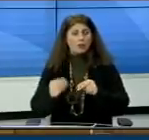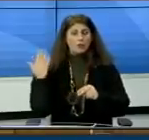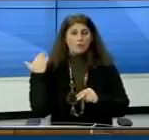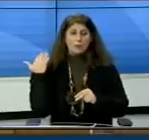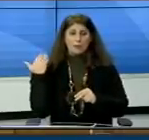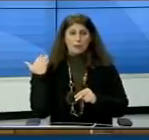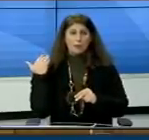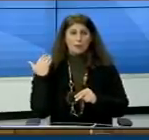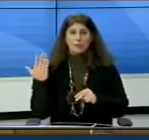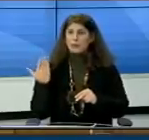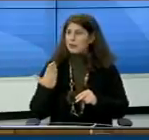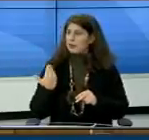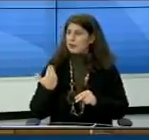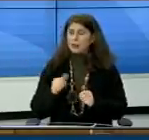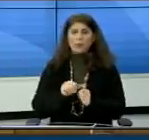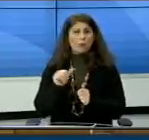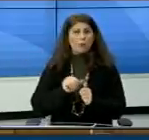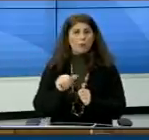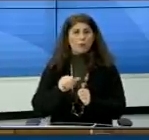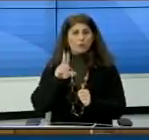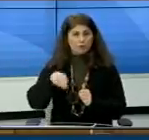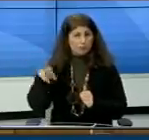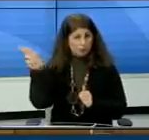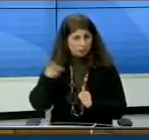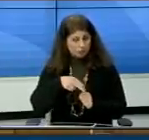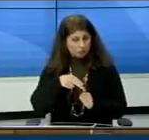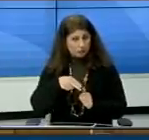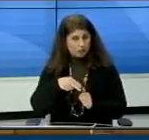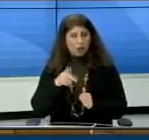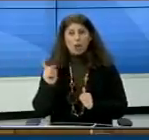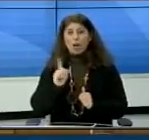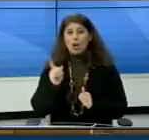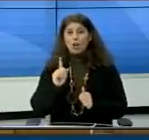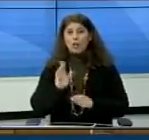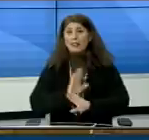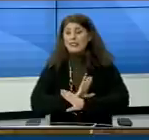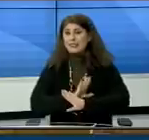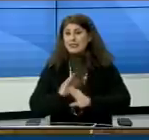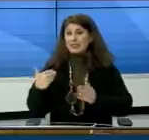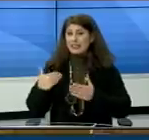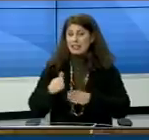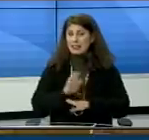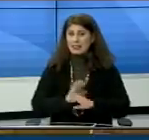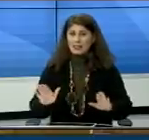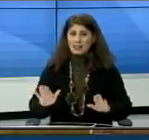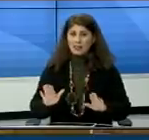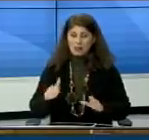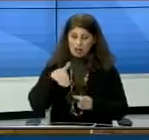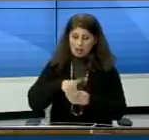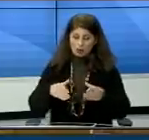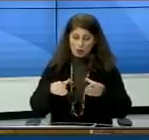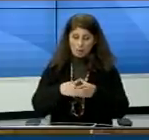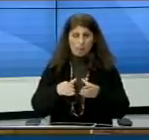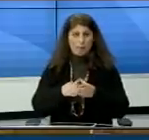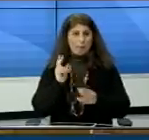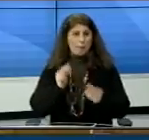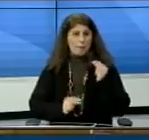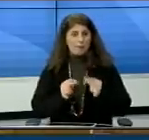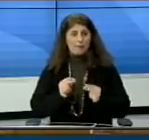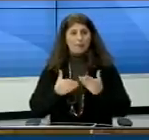από λίγους μήνες απέρριπτε, αν όχι για να κλείσει εσωκομματικές πληγές